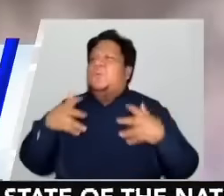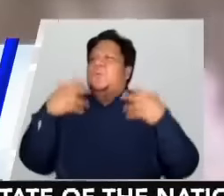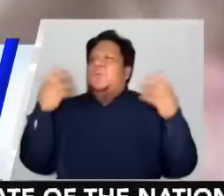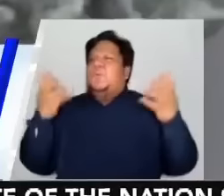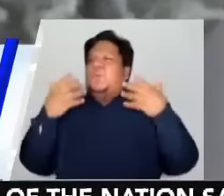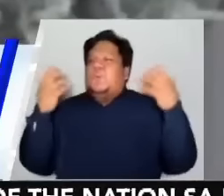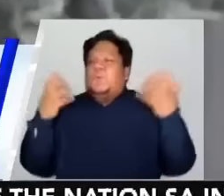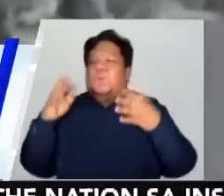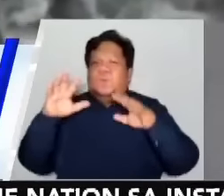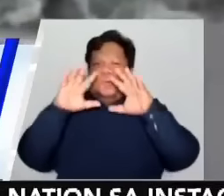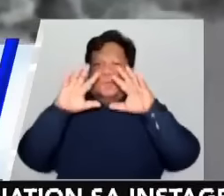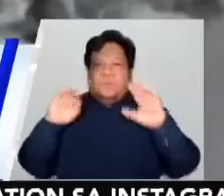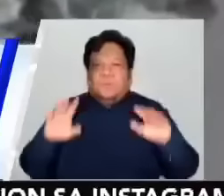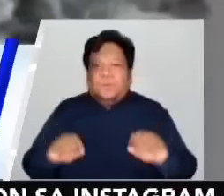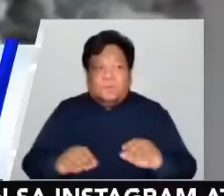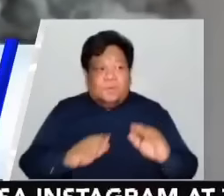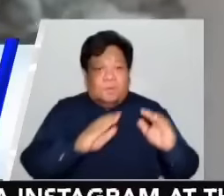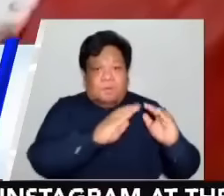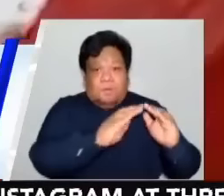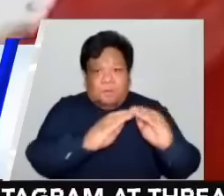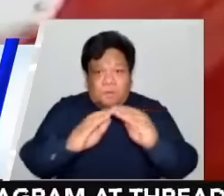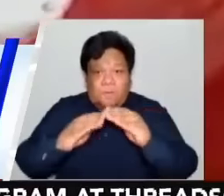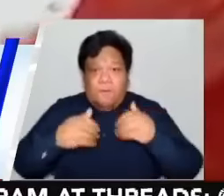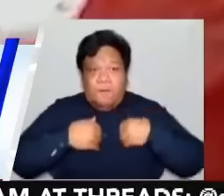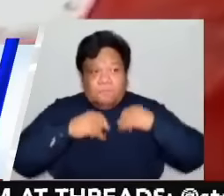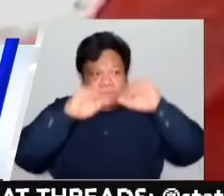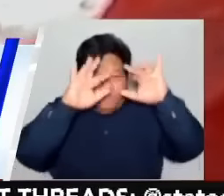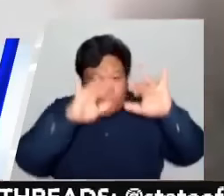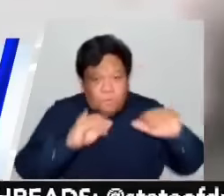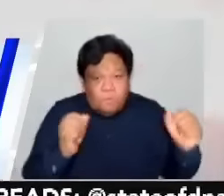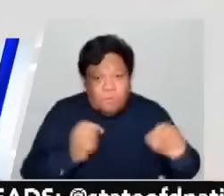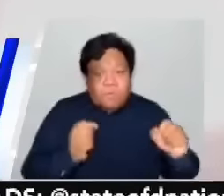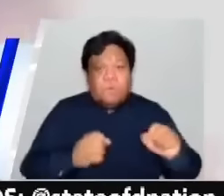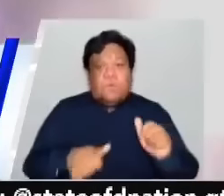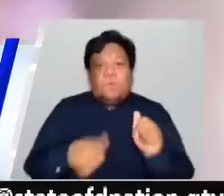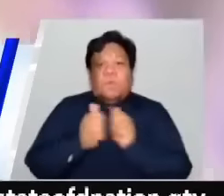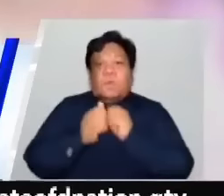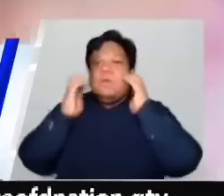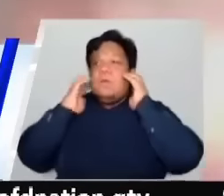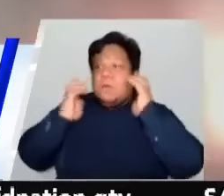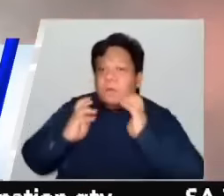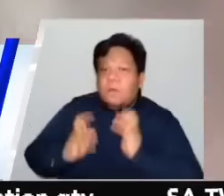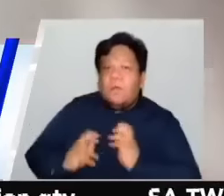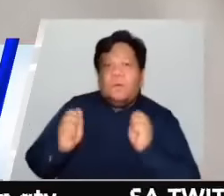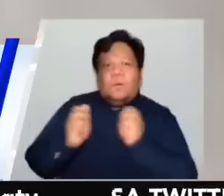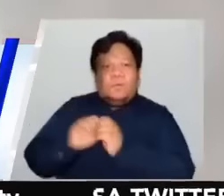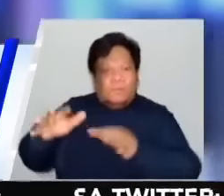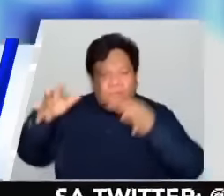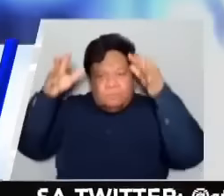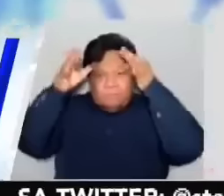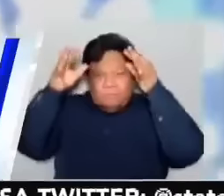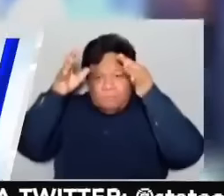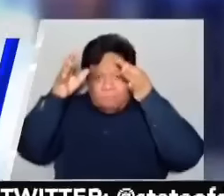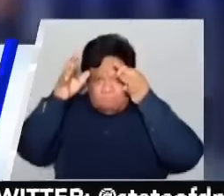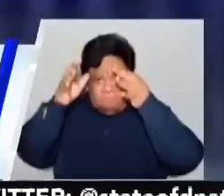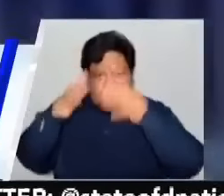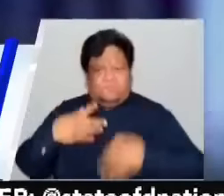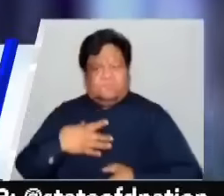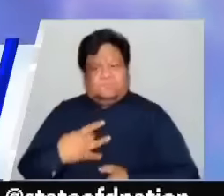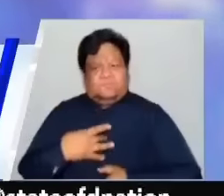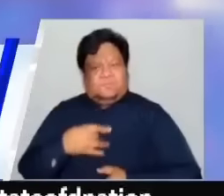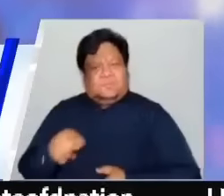bahay na may snow at Santa Claus kasama ang kanyang mga reindeer. Damhin ang mala-white Christmas sa Christmas Village